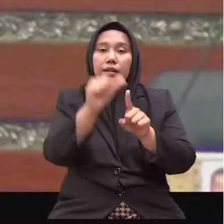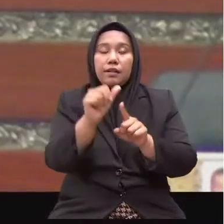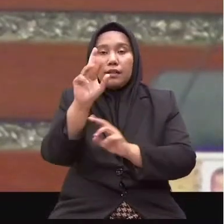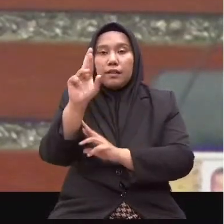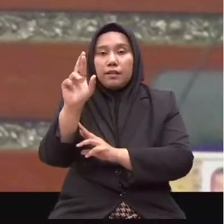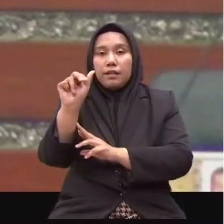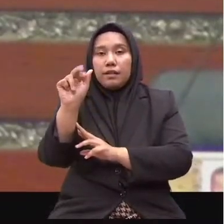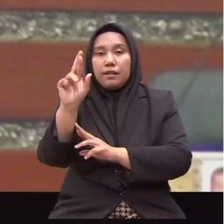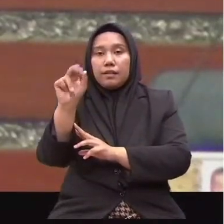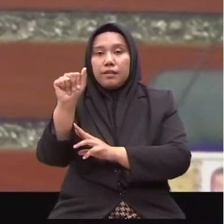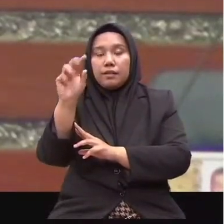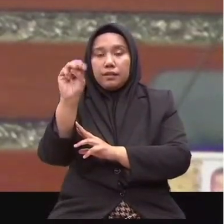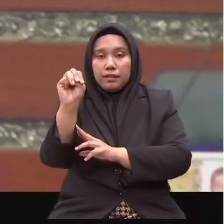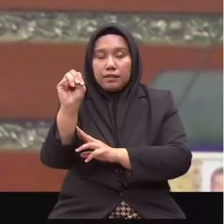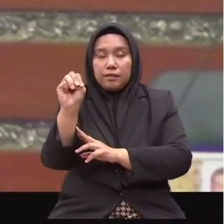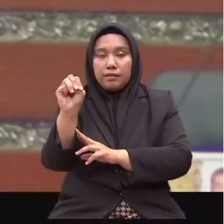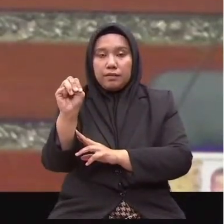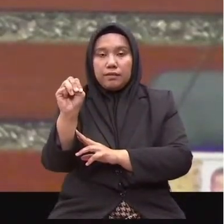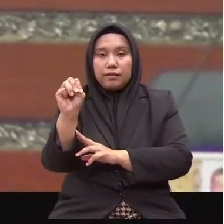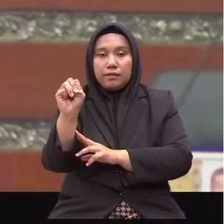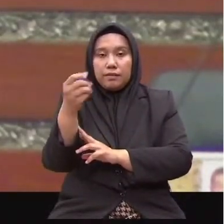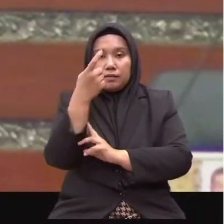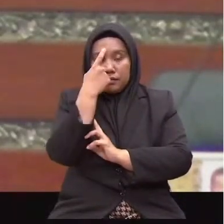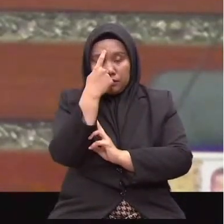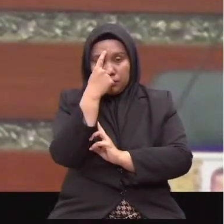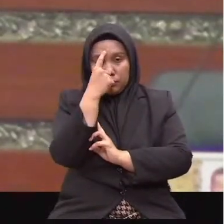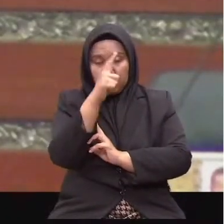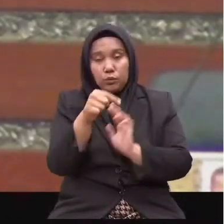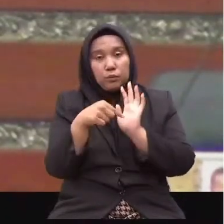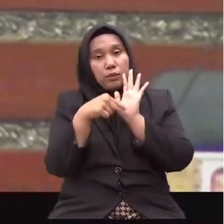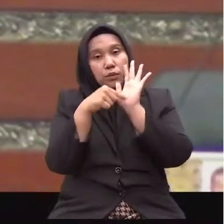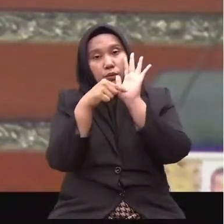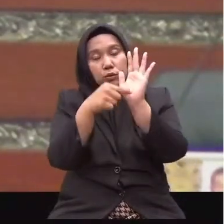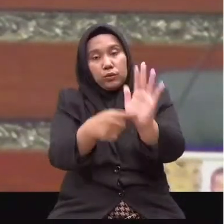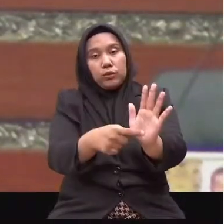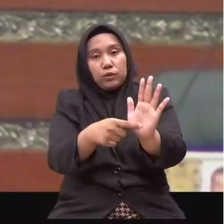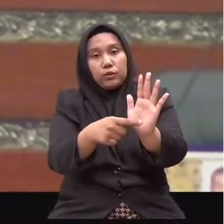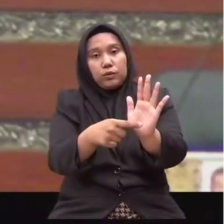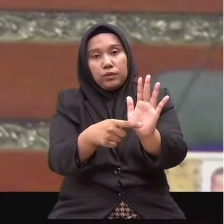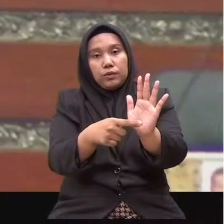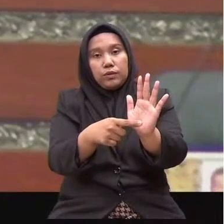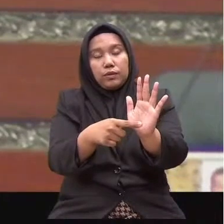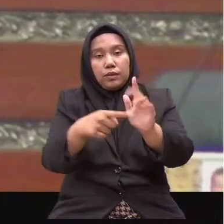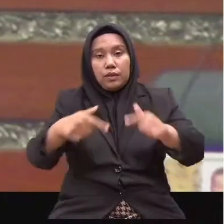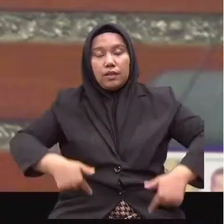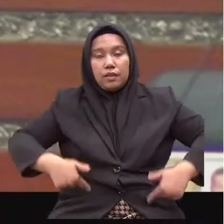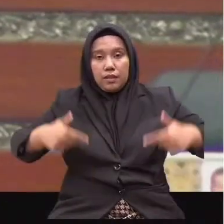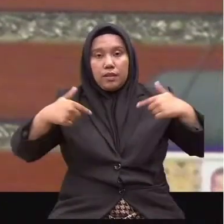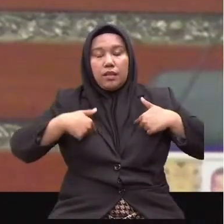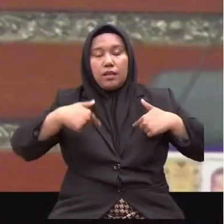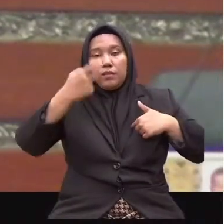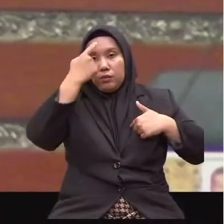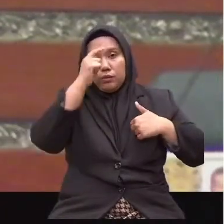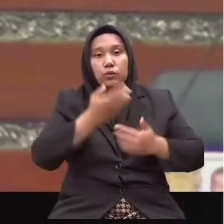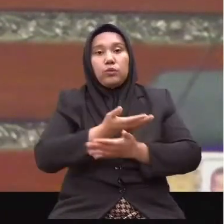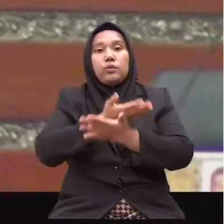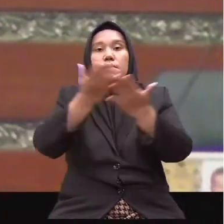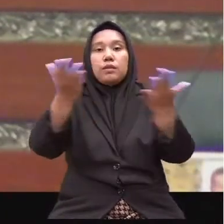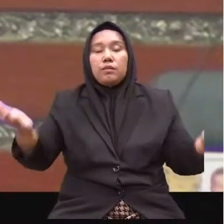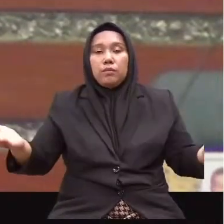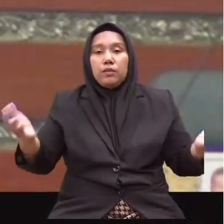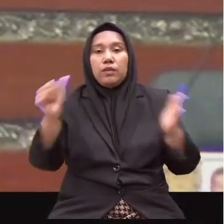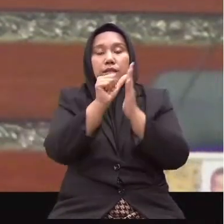eee sudah tentunya perlu ada penutupan untuk menayangkan siaran langsung untuk semua acara